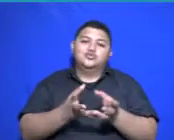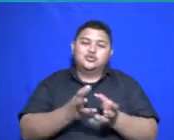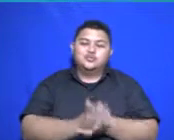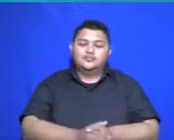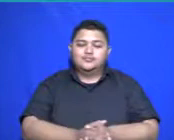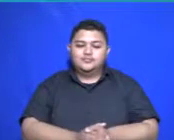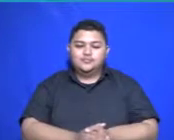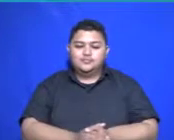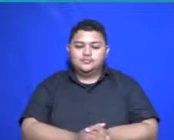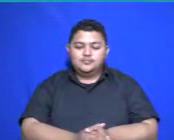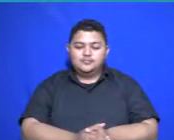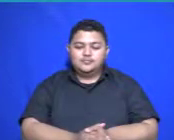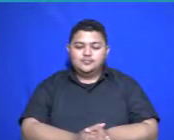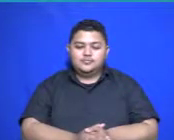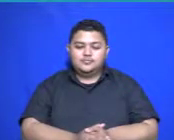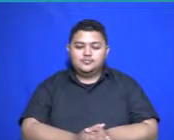kita